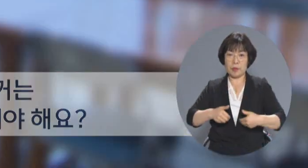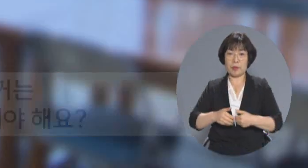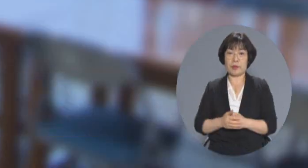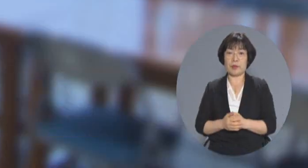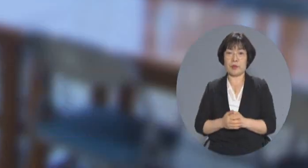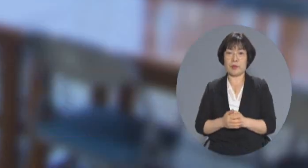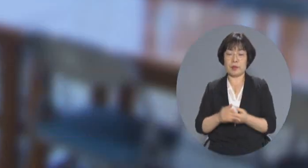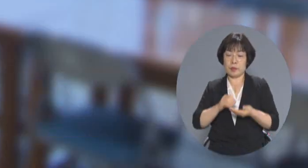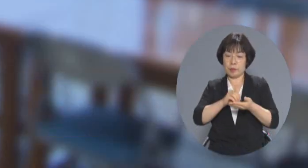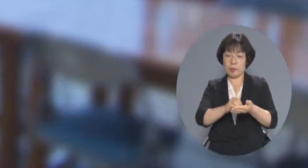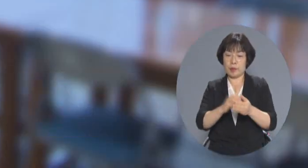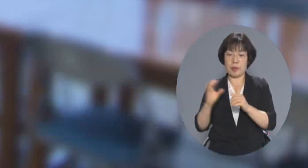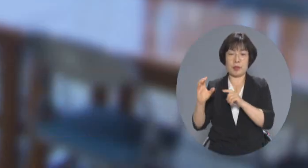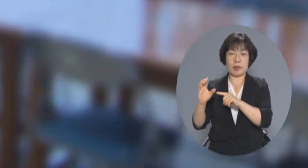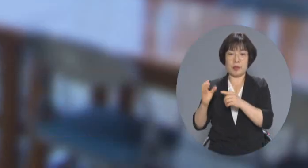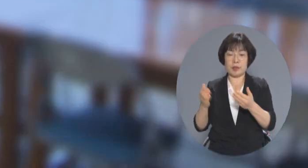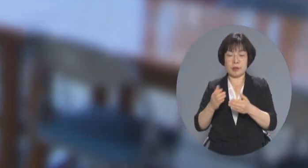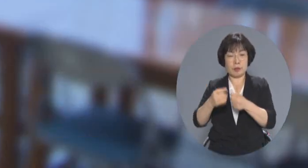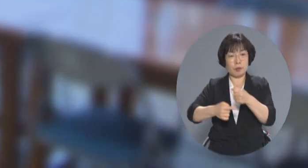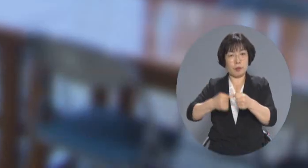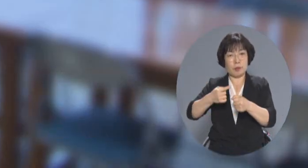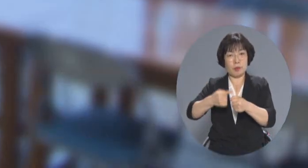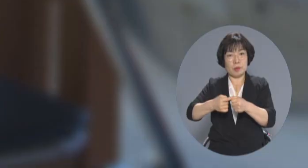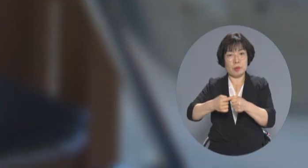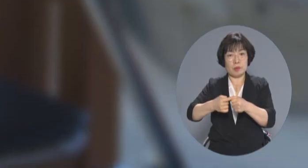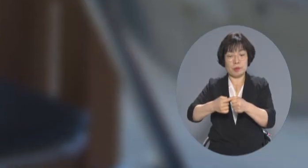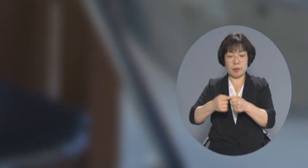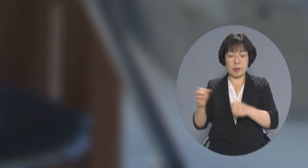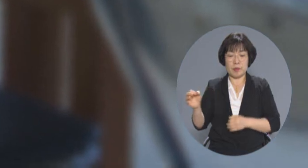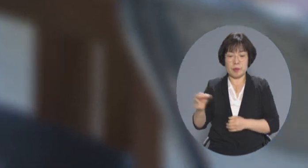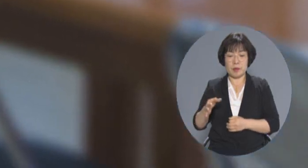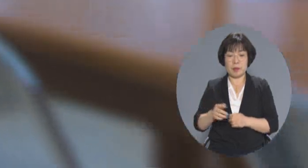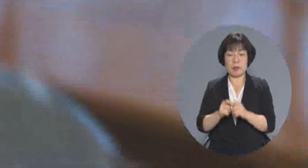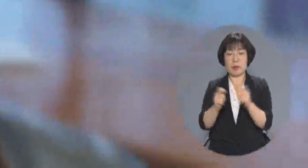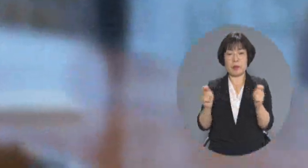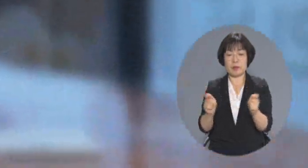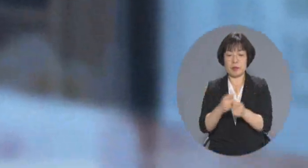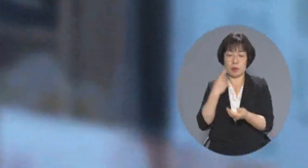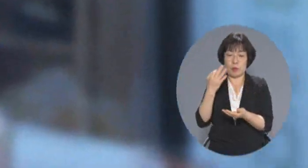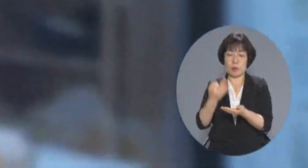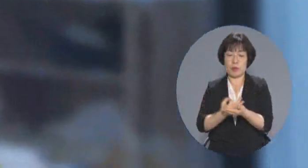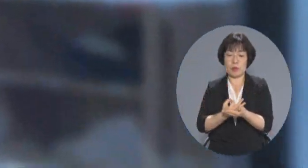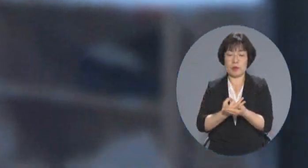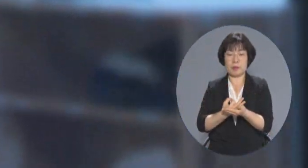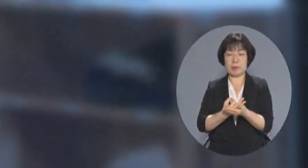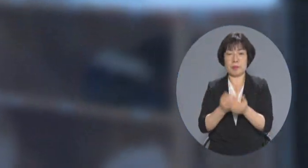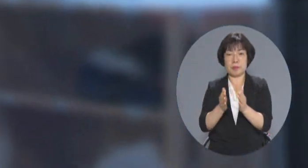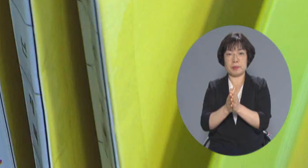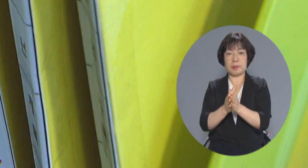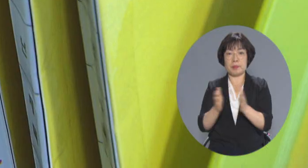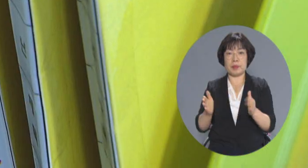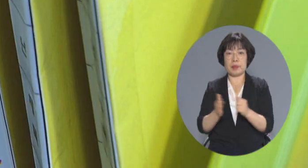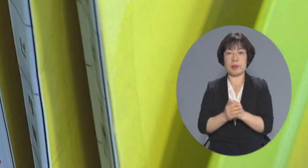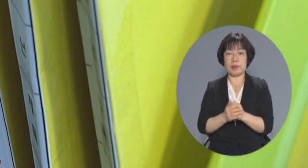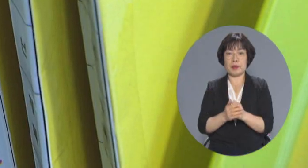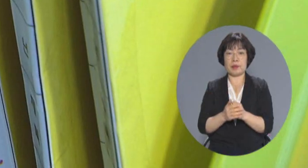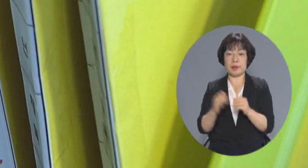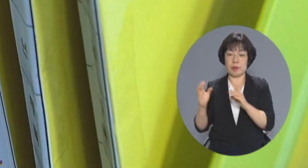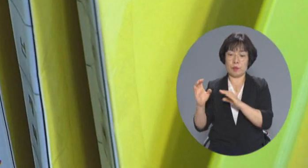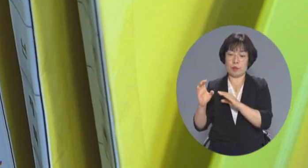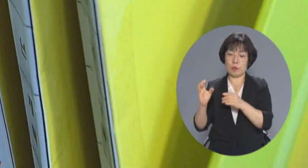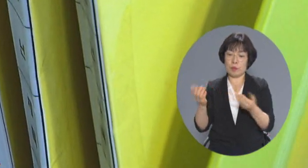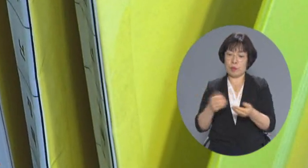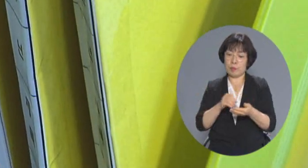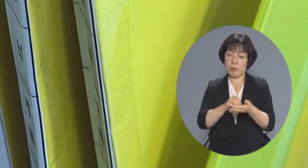이렇게 취업한 C씨는 근속연수를 채우지도 않았는데 1년 만에 팀장급여를 받기 시작했습니다. 그러자 C씨의 취업을